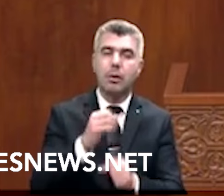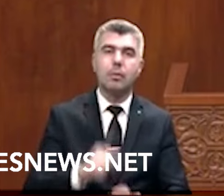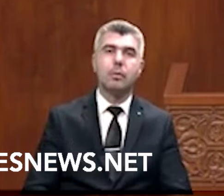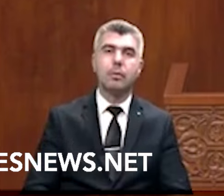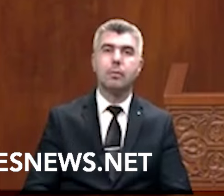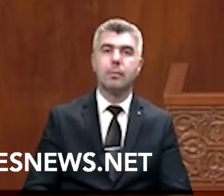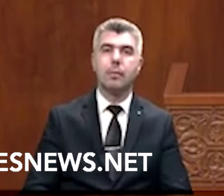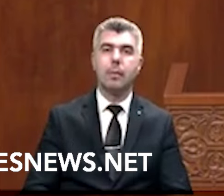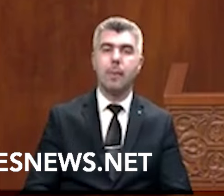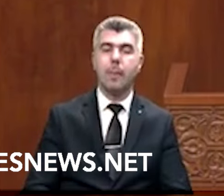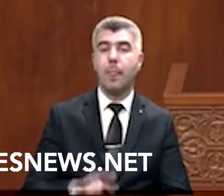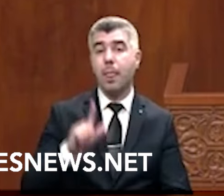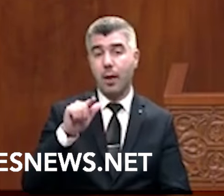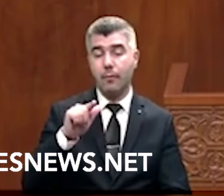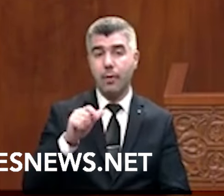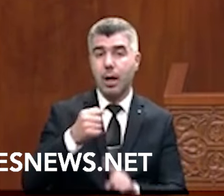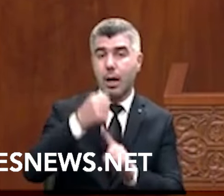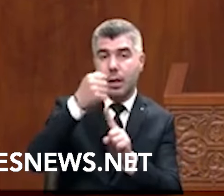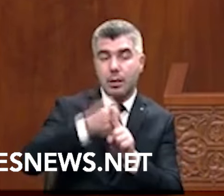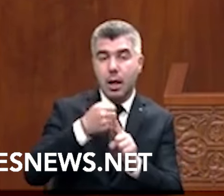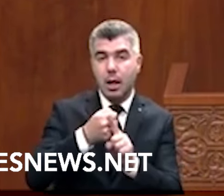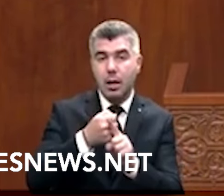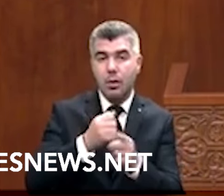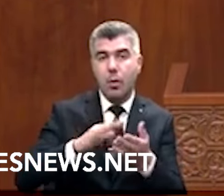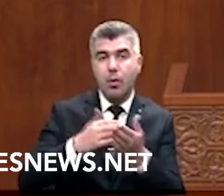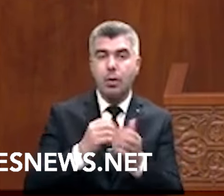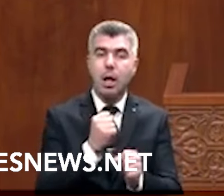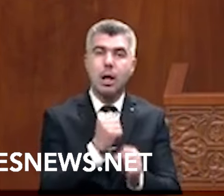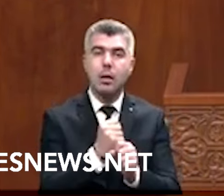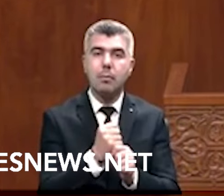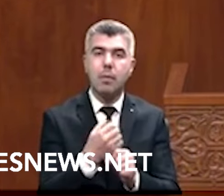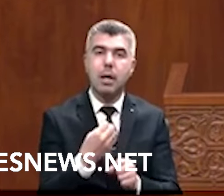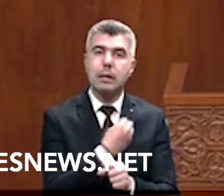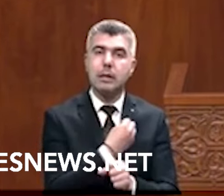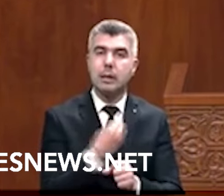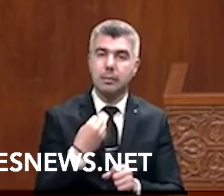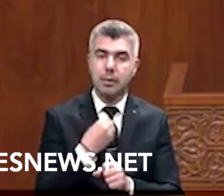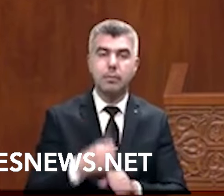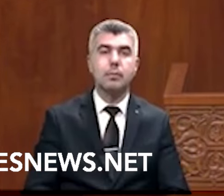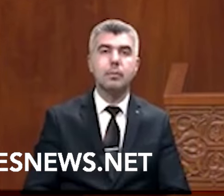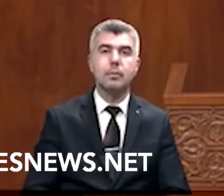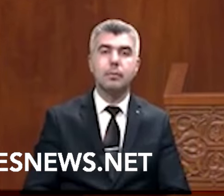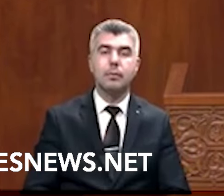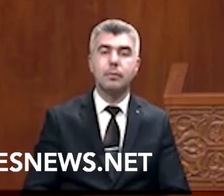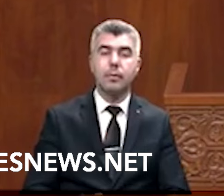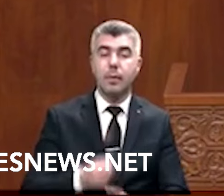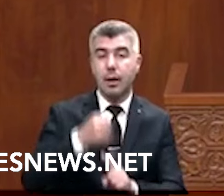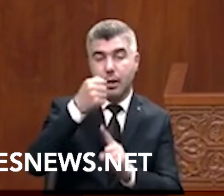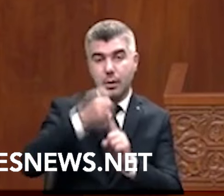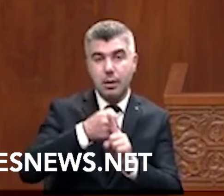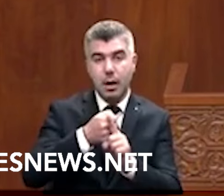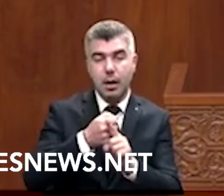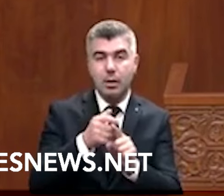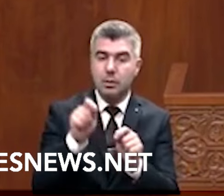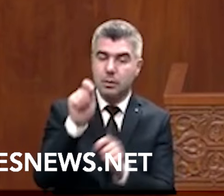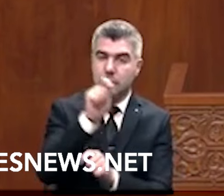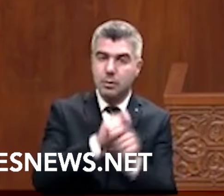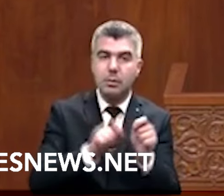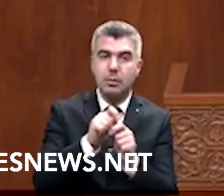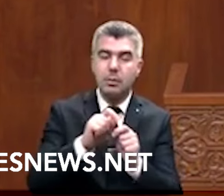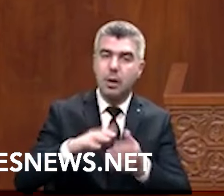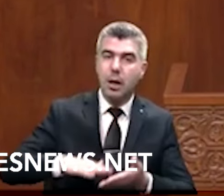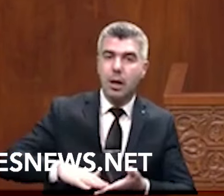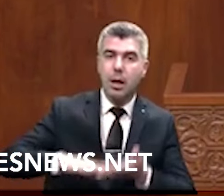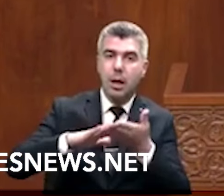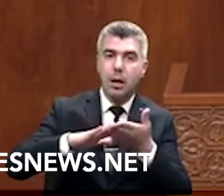كذلك الشان بالنسبه لاصلاح وضعيه العاملين في قطاع الصحه وهو اصلاح يدخل في اطار تاهيل هذا القطاع